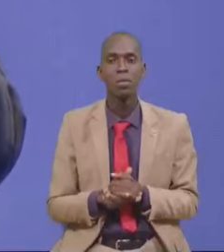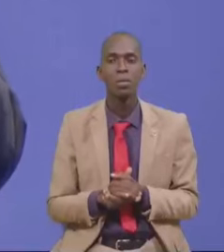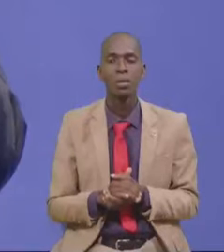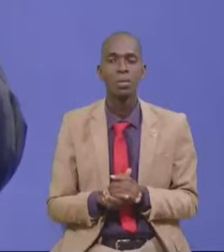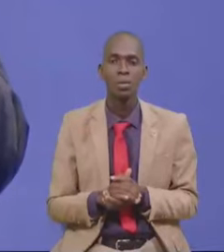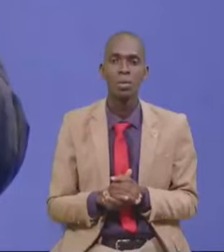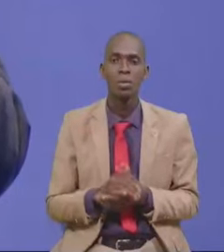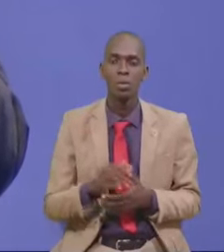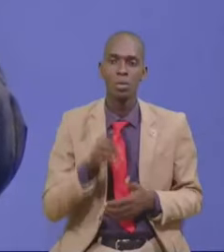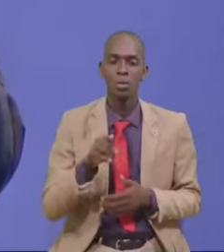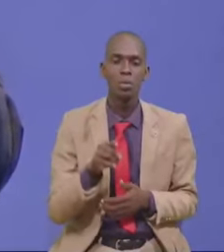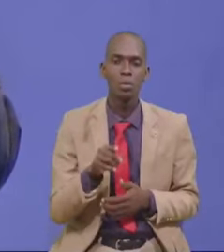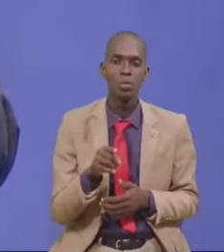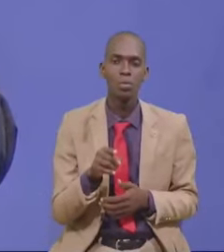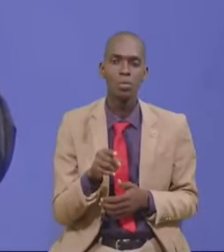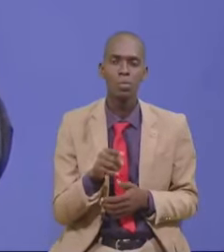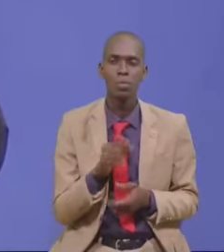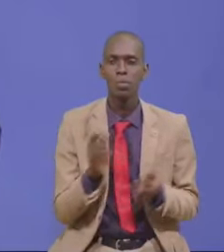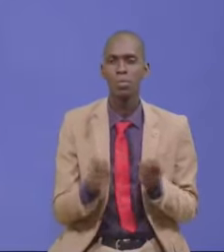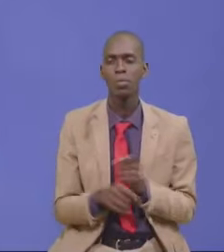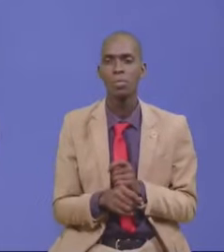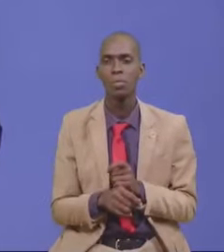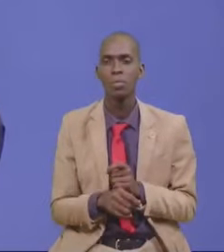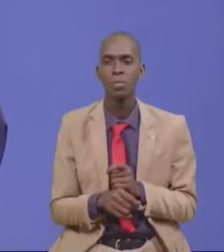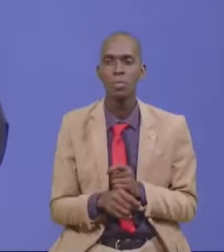tu vas changer quand tu auras quelque chose de plus grand.